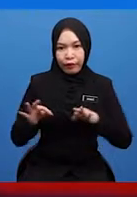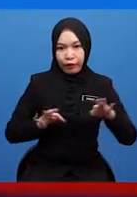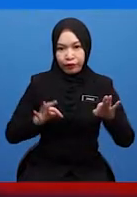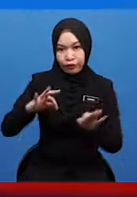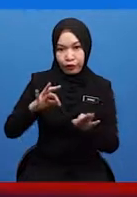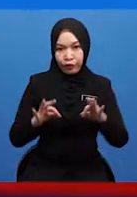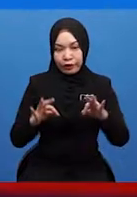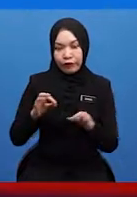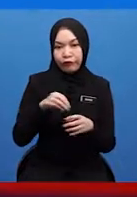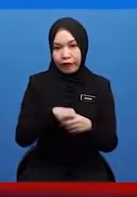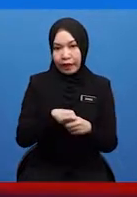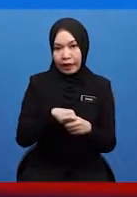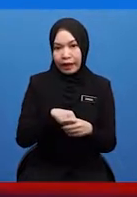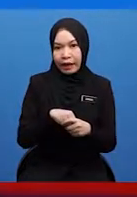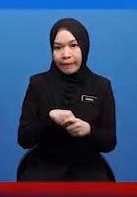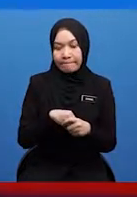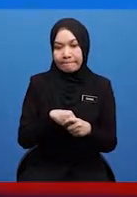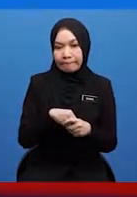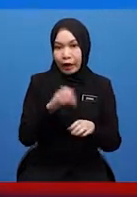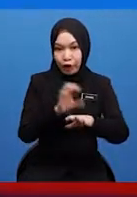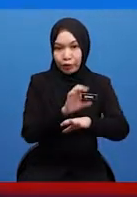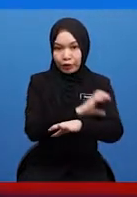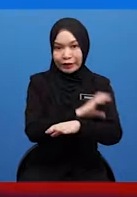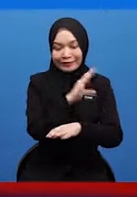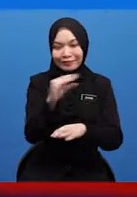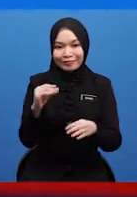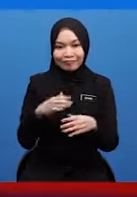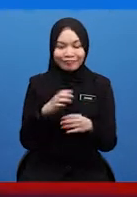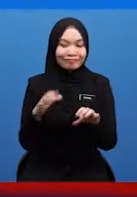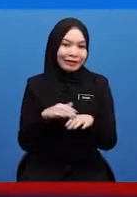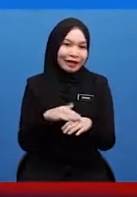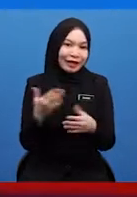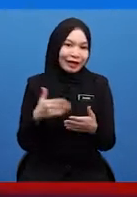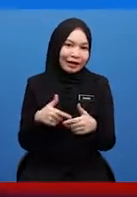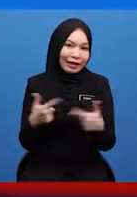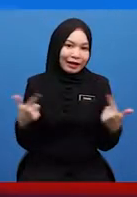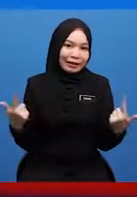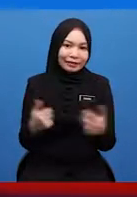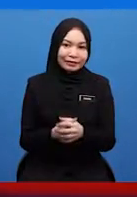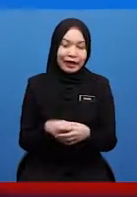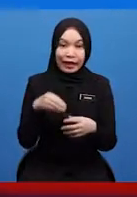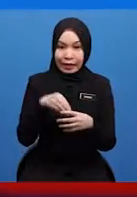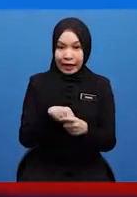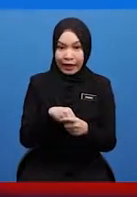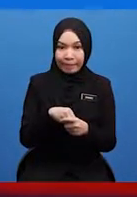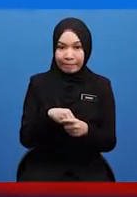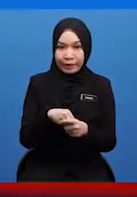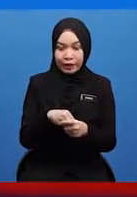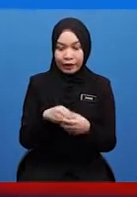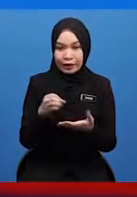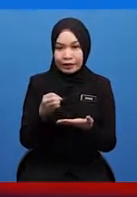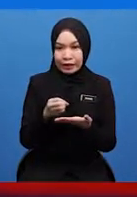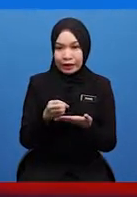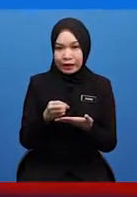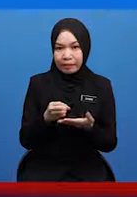Begitu juga dalam penghasilan objek berbentuk silinder iaitu struktur bentuk empat segi perlu dilukis terlebih